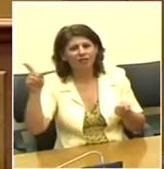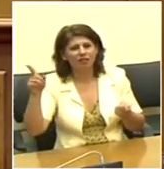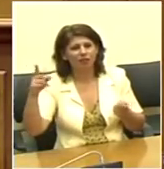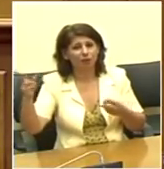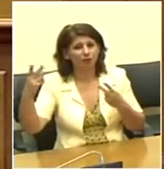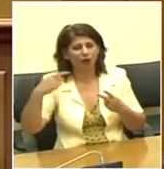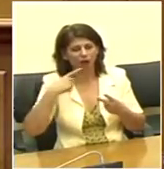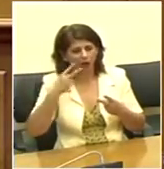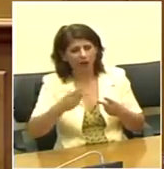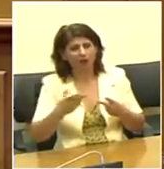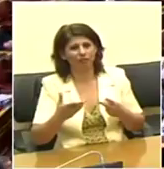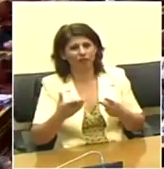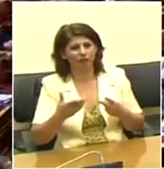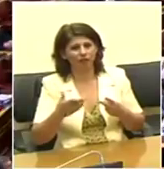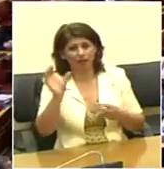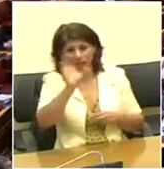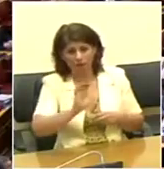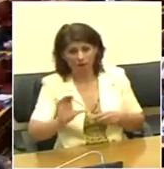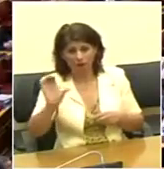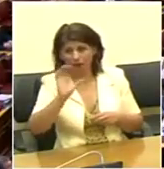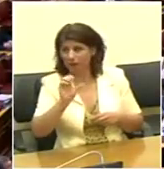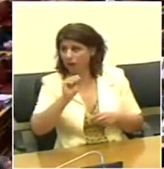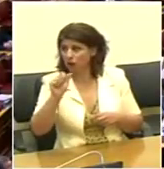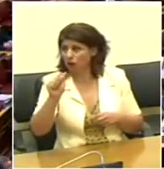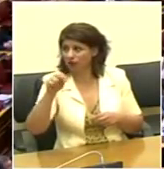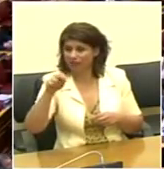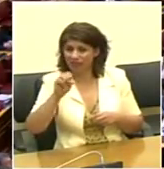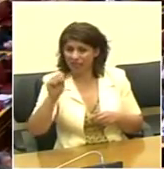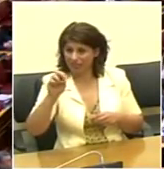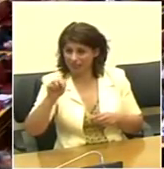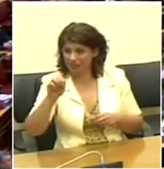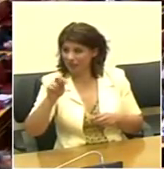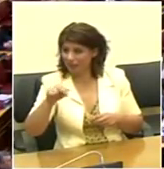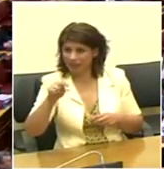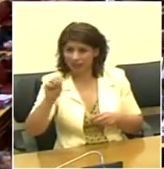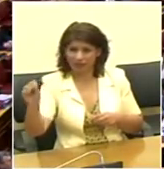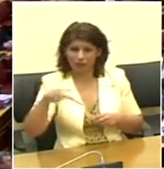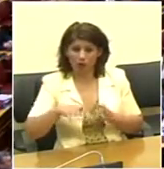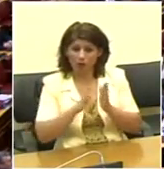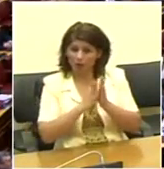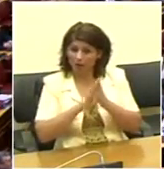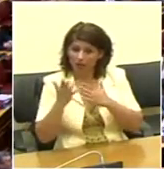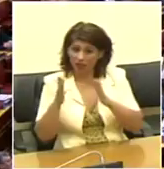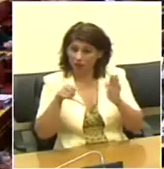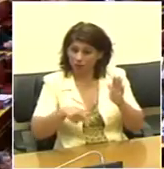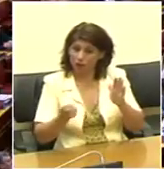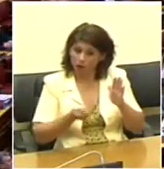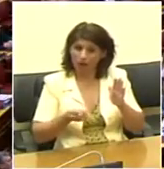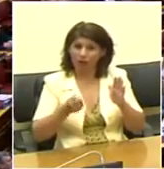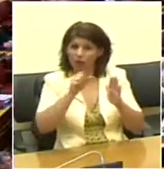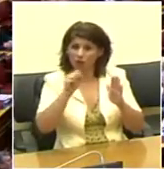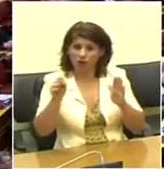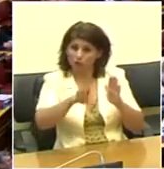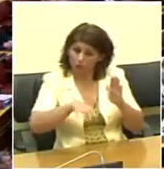είναι η φιλοευρωπαϊκή Ευρώπη με το Σάντσες, που όλοι έπρεπε να τον χειροκροτήσουμε σε αυτή τη Βουλή για αυτό που έκανε, ότι πήρε